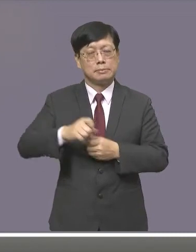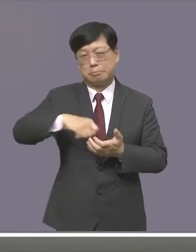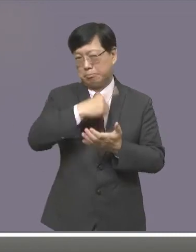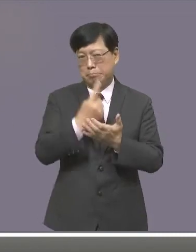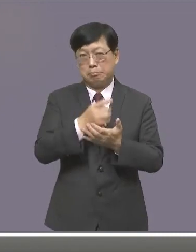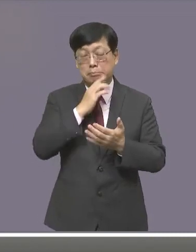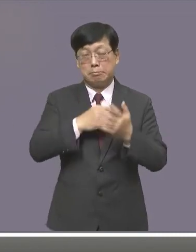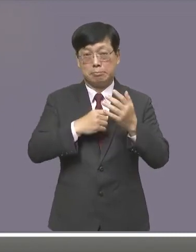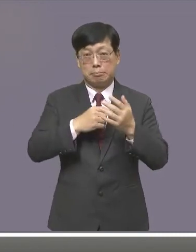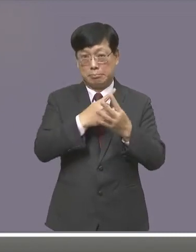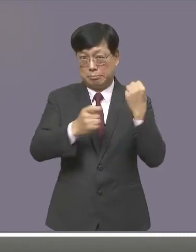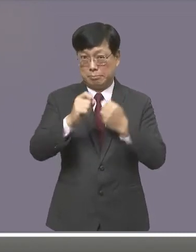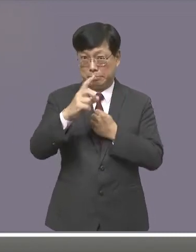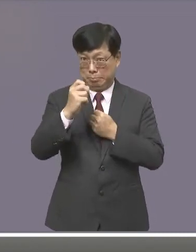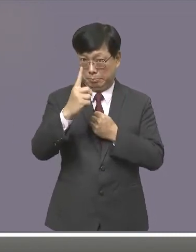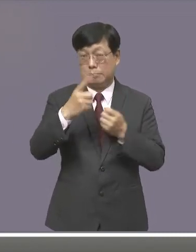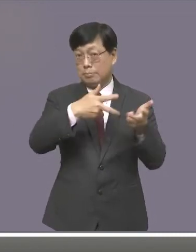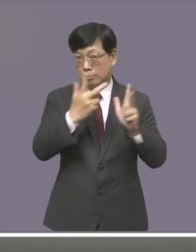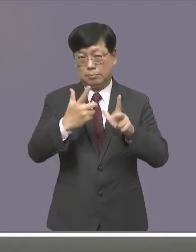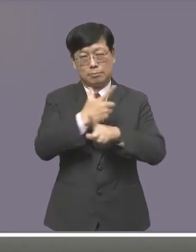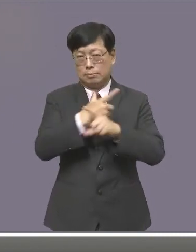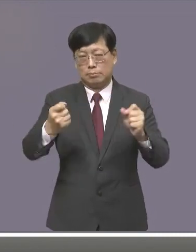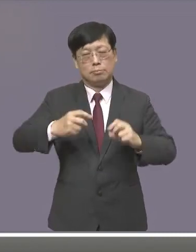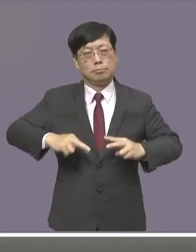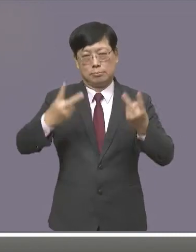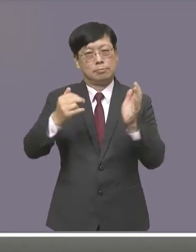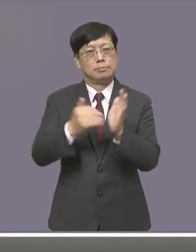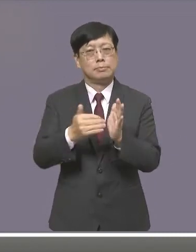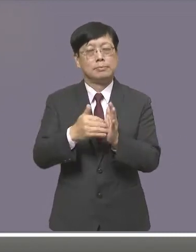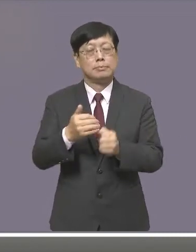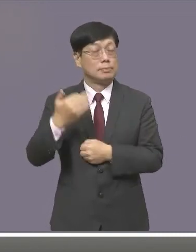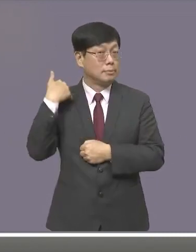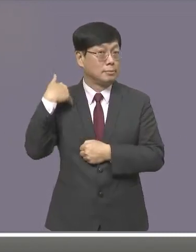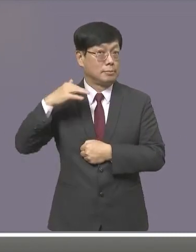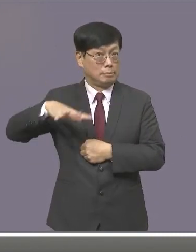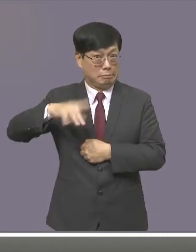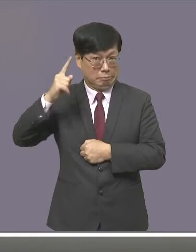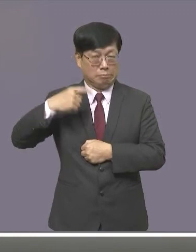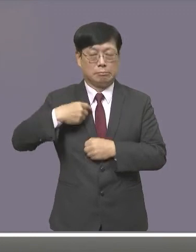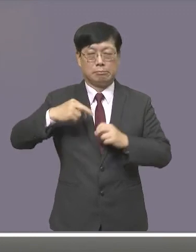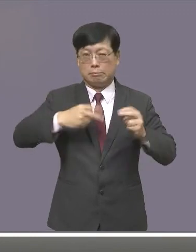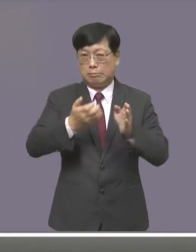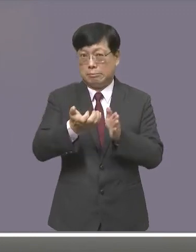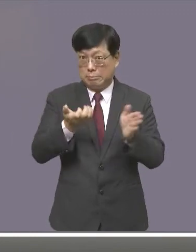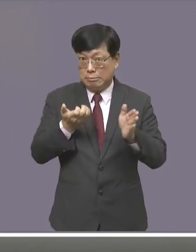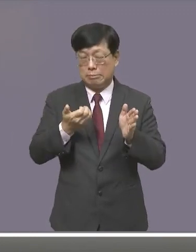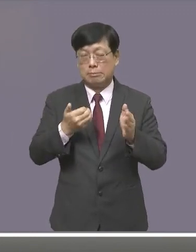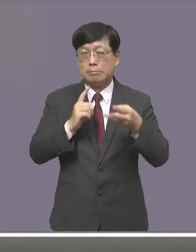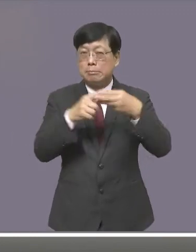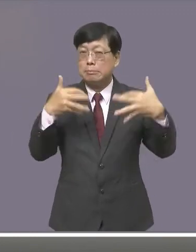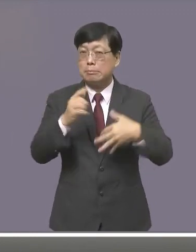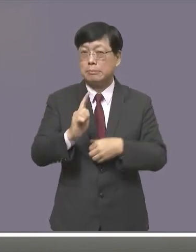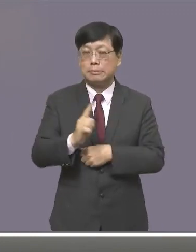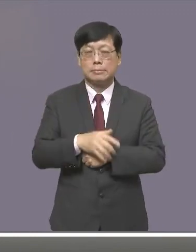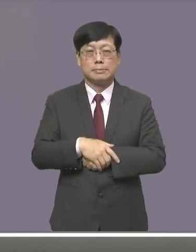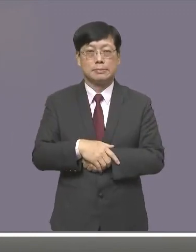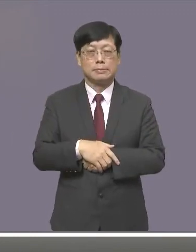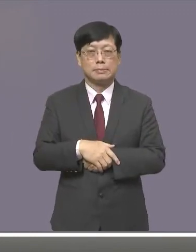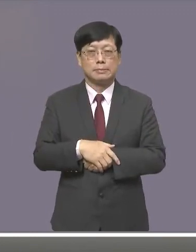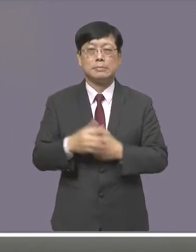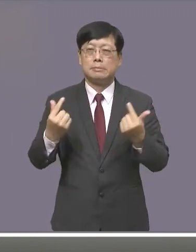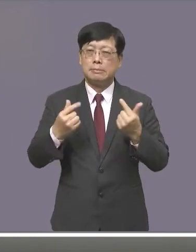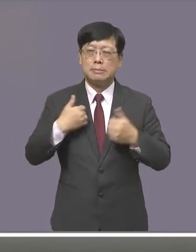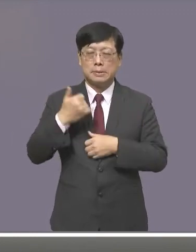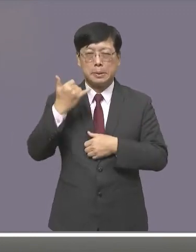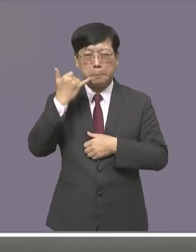部101座桥梁已经全部都已经完工了。那当初在改建前主要的问题包括受到